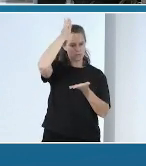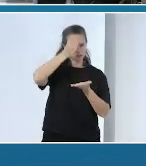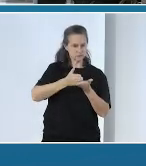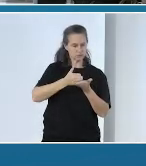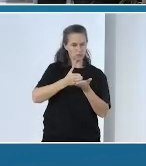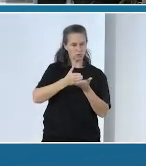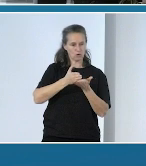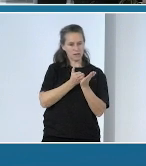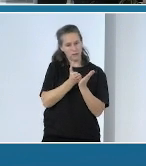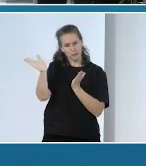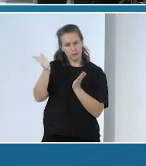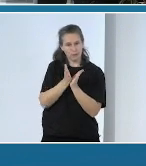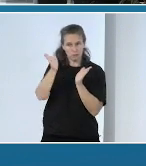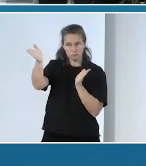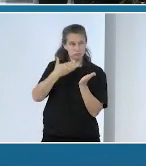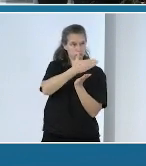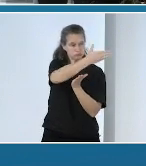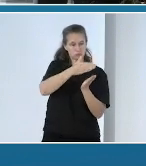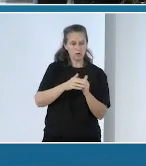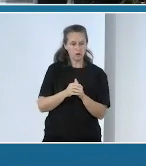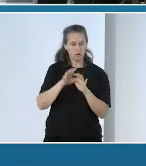verticaux et sagittal.